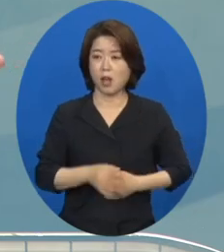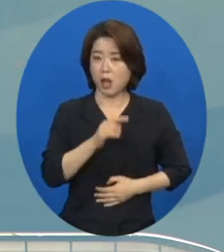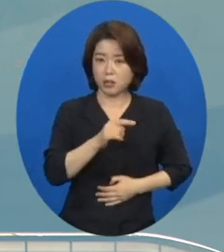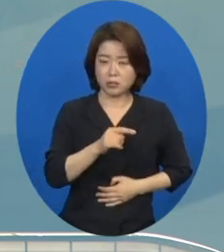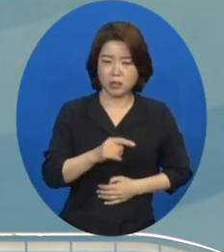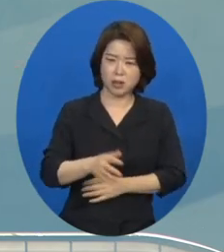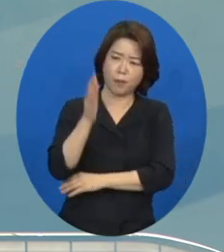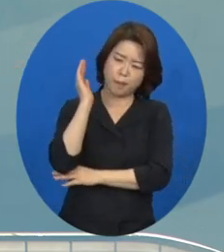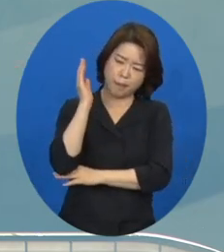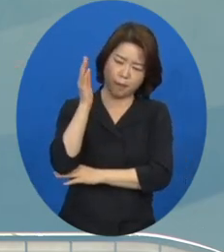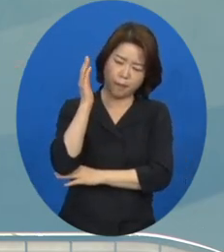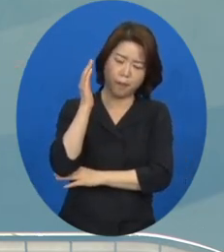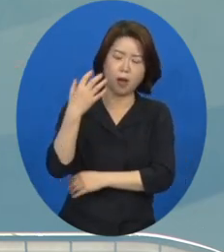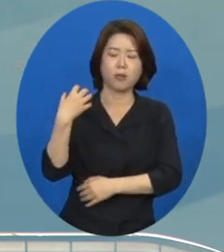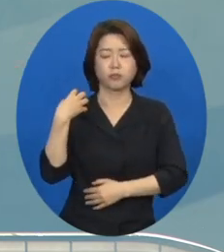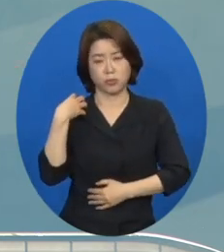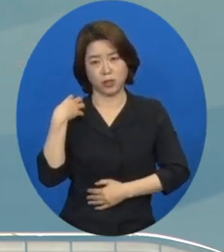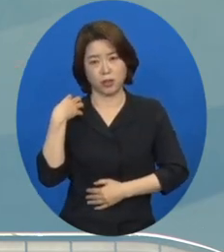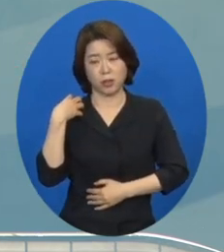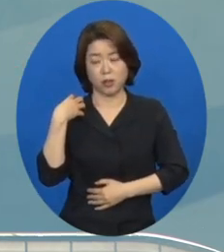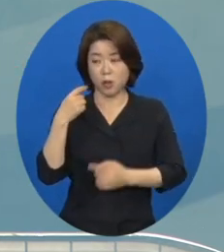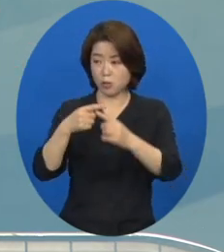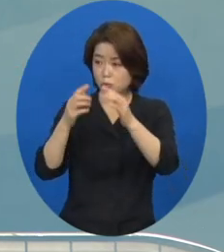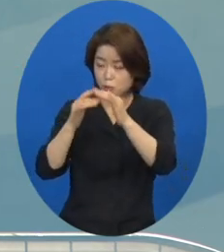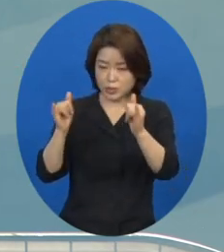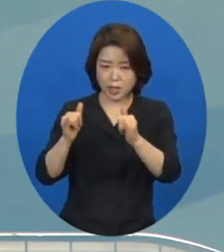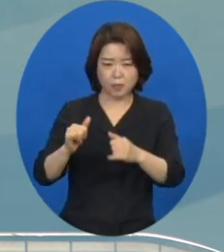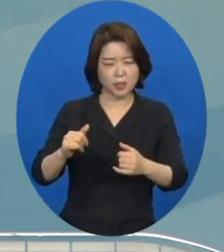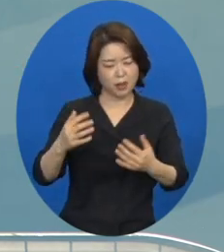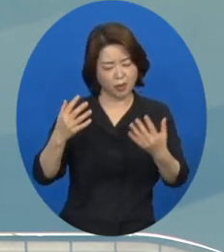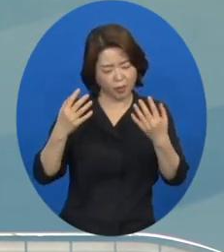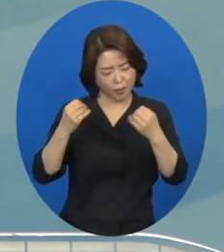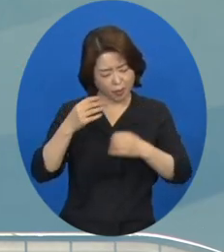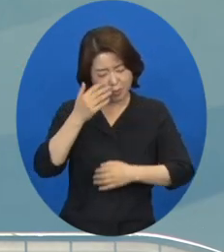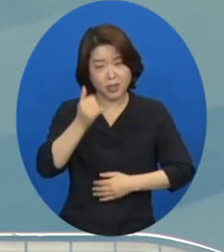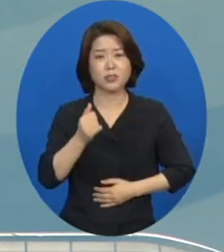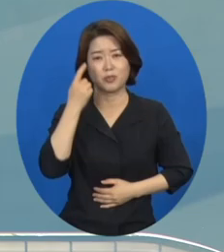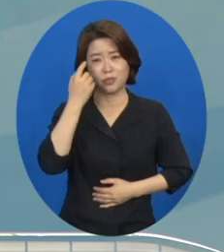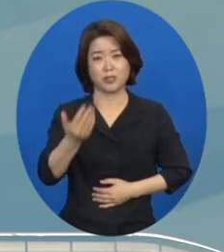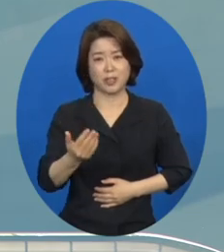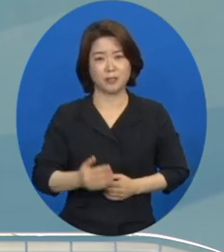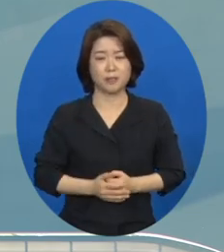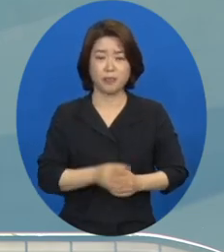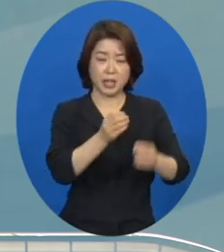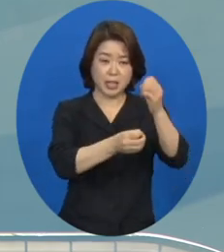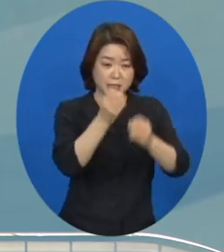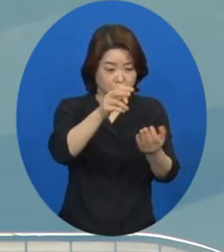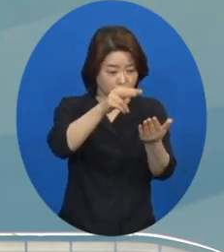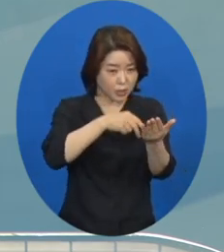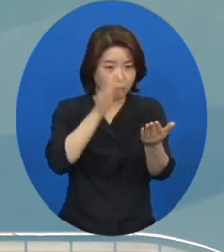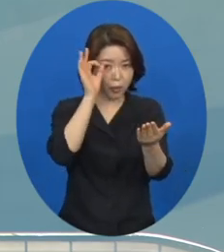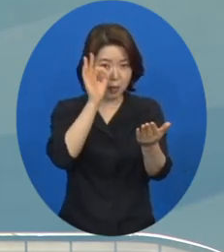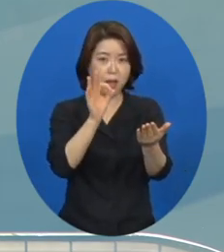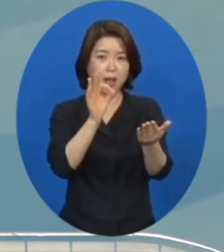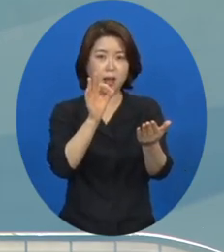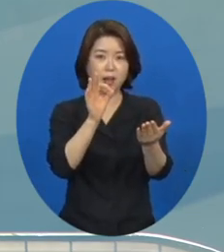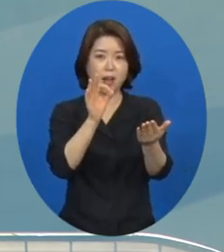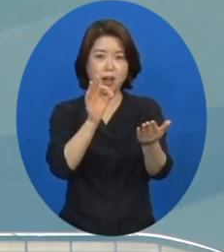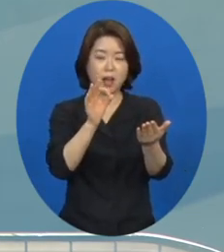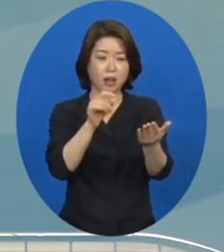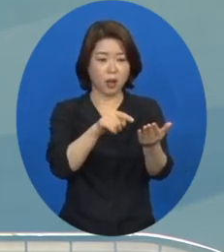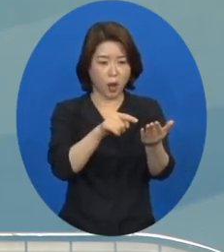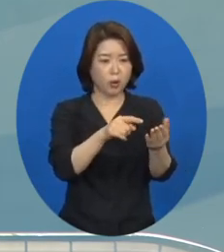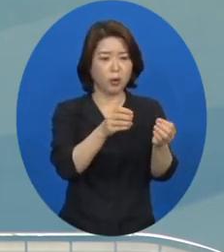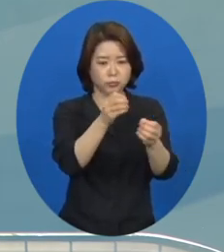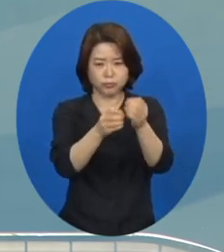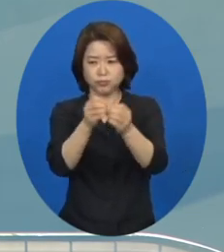다 설교하는 것도 부담되고 교인들도 얼마나 지루하겠어요. 시편을 읽어보면 맨 그